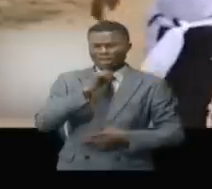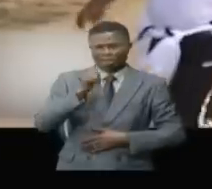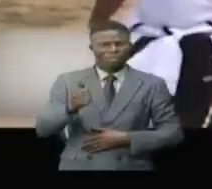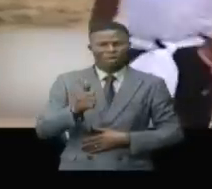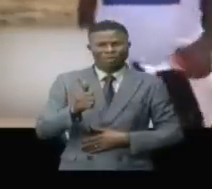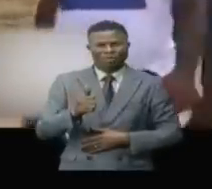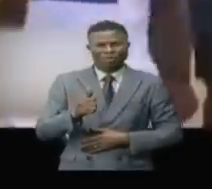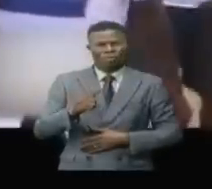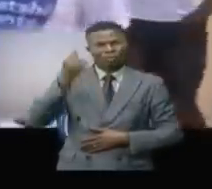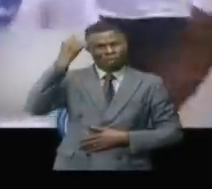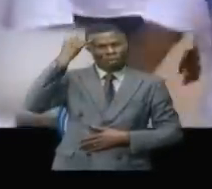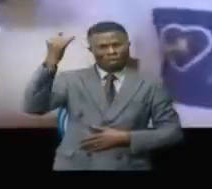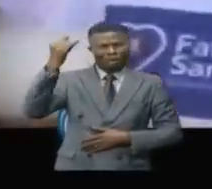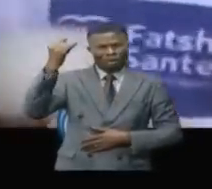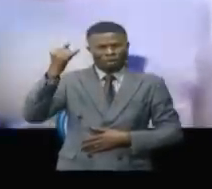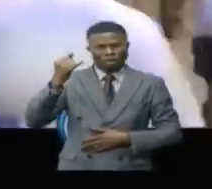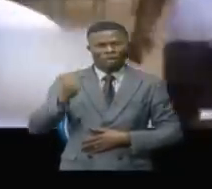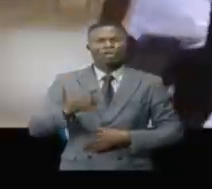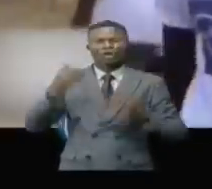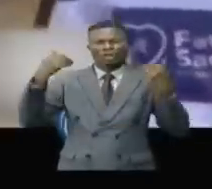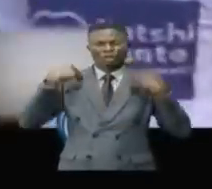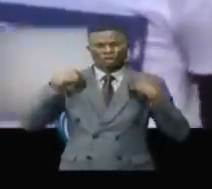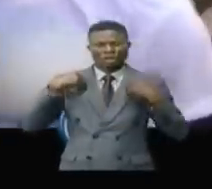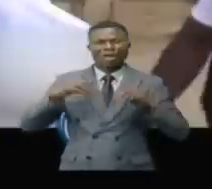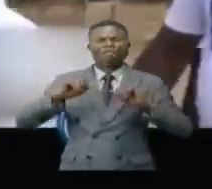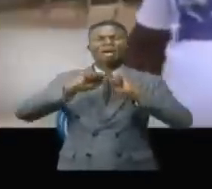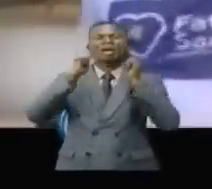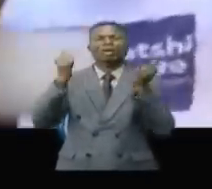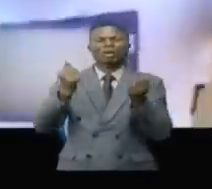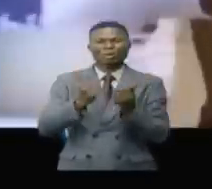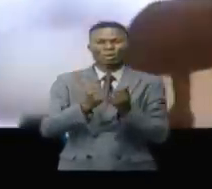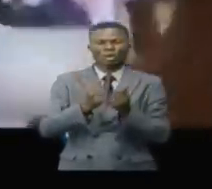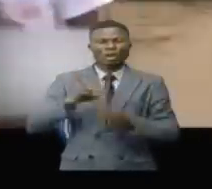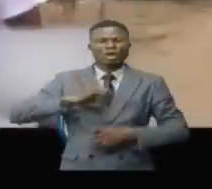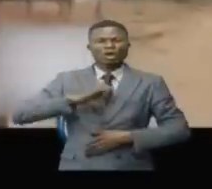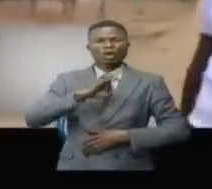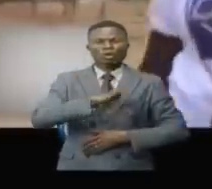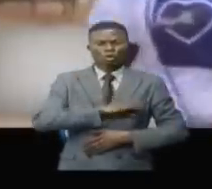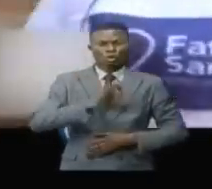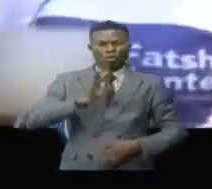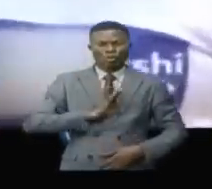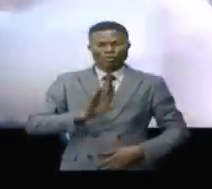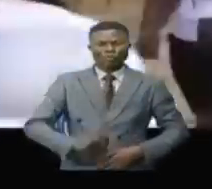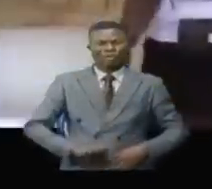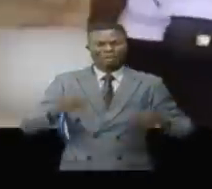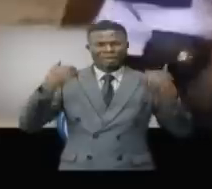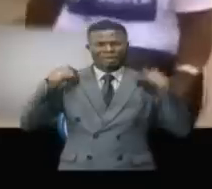Sous la direction de leur coordonnateur Cédric Mapanda, les comités de Fatis Santé